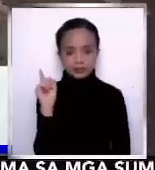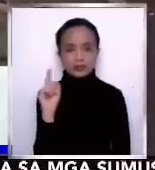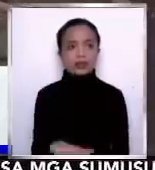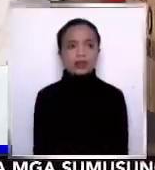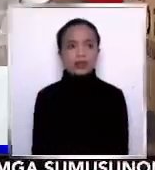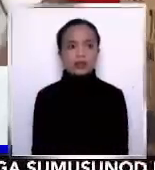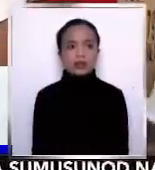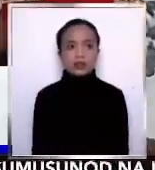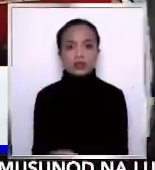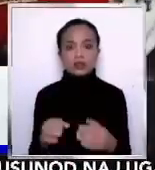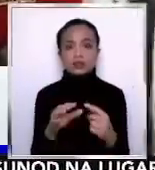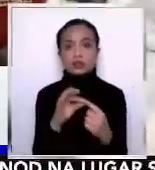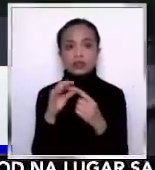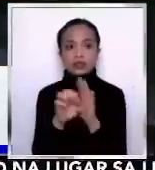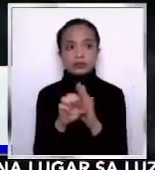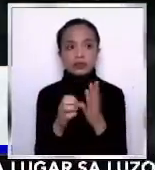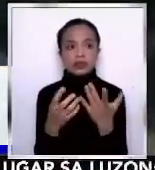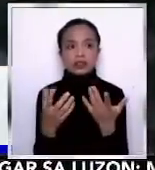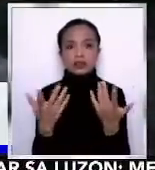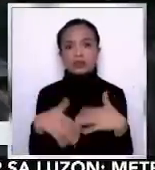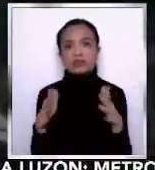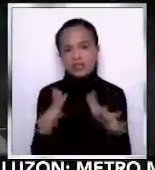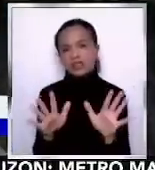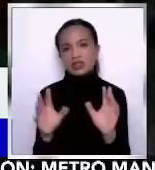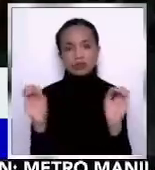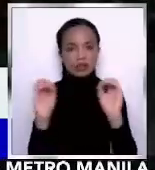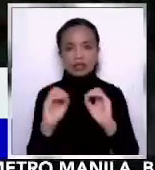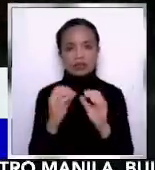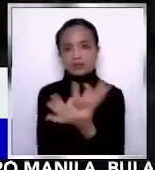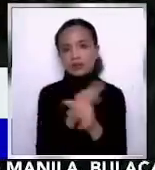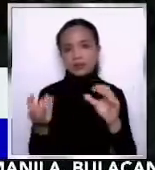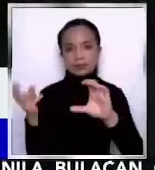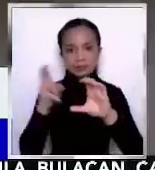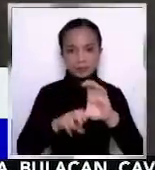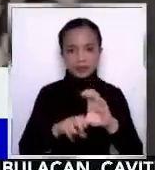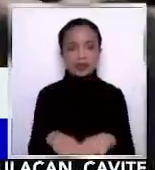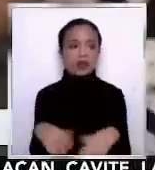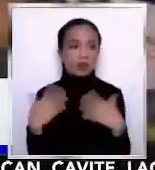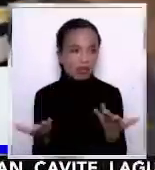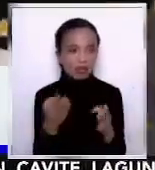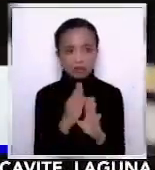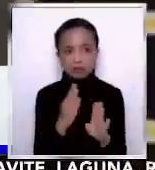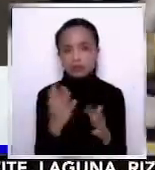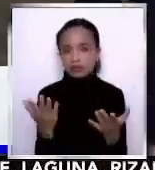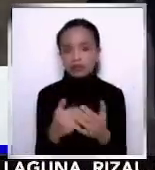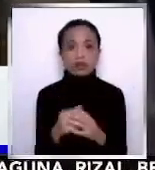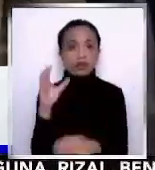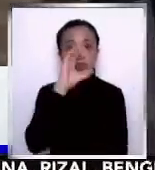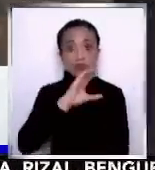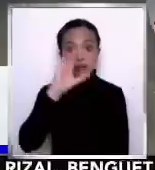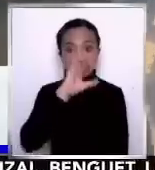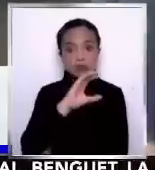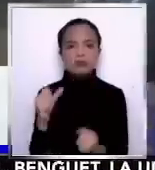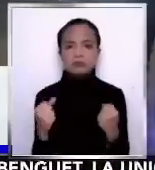natapos na ang programang libreng sakay sa lugar. Mahirap talaga, katulad ngayon, wala pang bus. Makauulan pa. Sa Cebu City, maraming